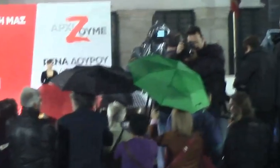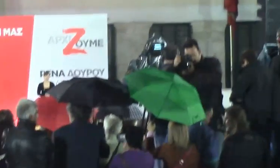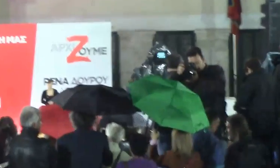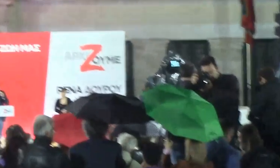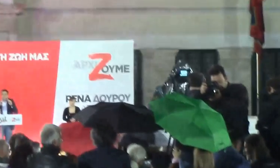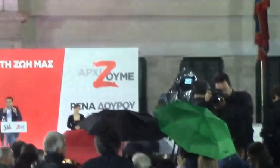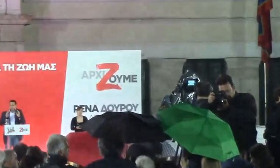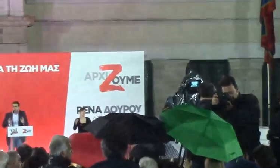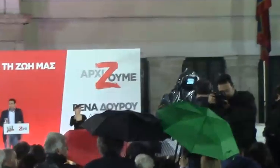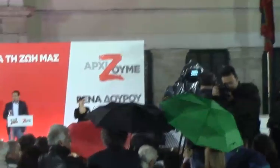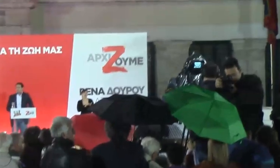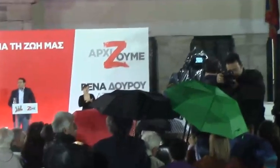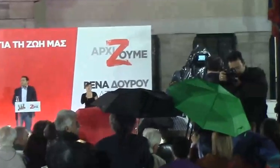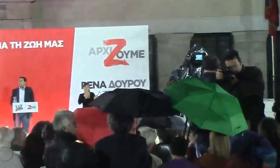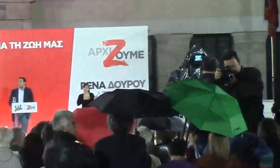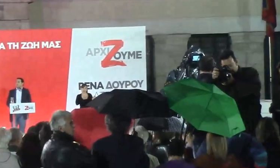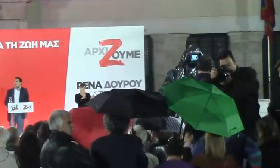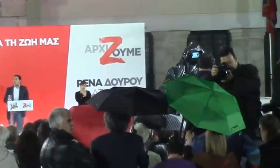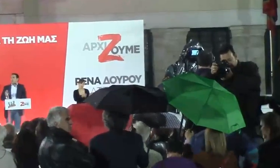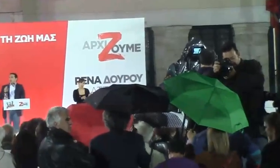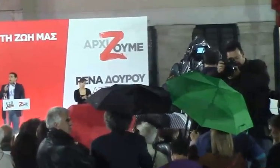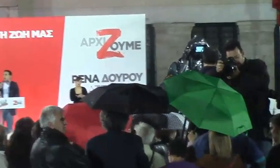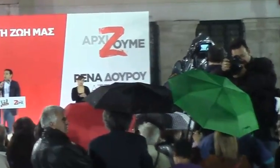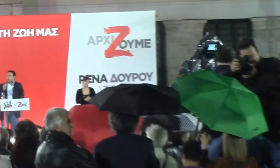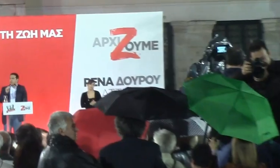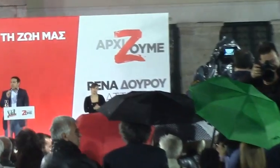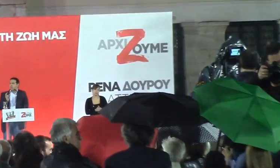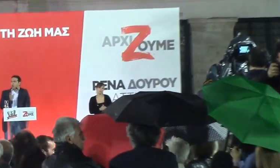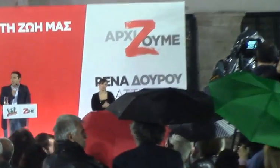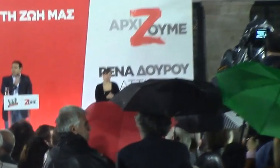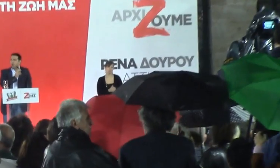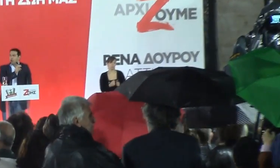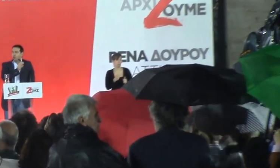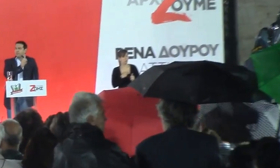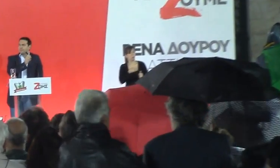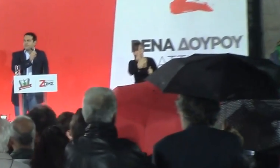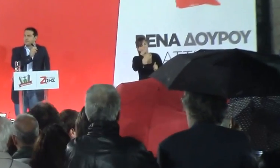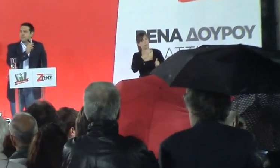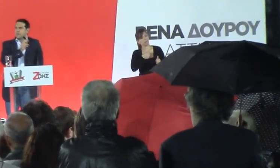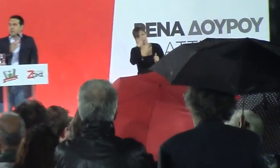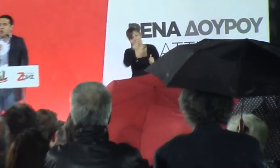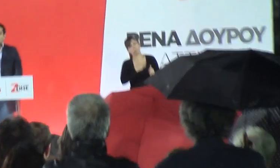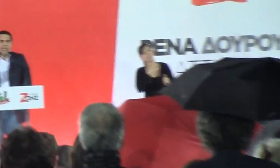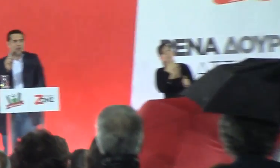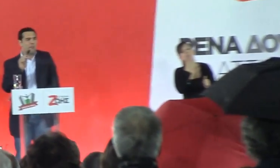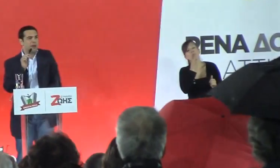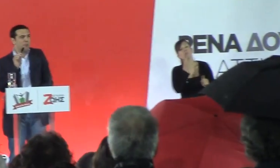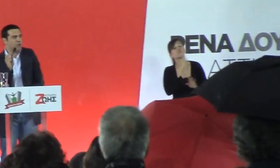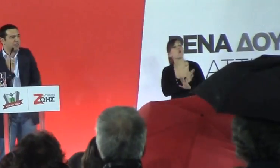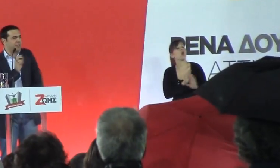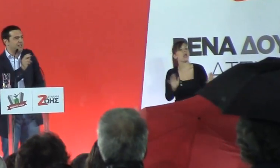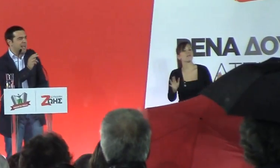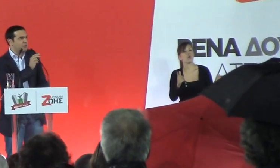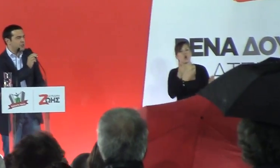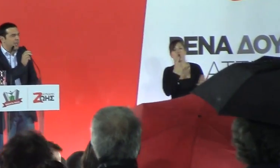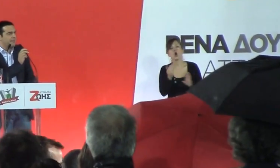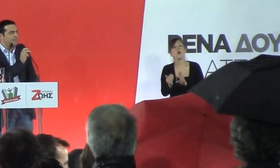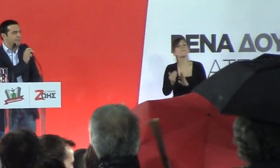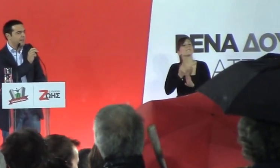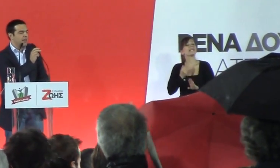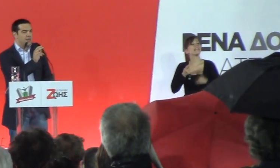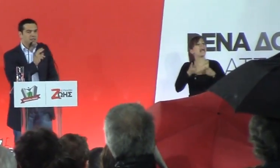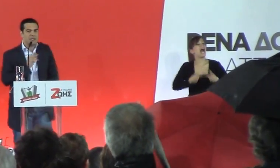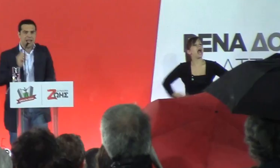Και πρέπει επίσης να σας πω ότι μου ήταν και πολύ εύκολο, διότι λίγο πριν μπω σε αυτή την